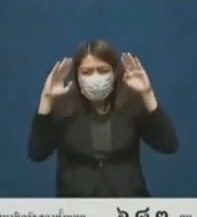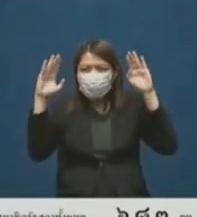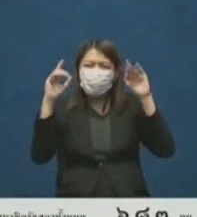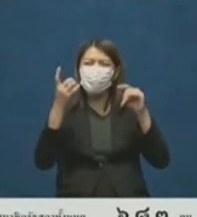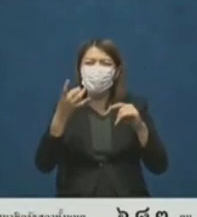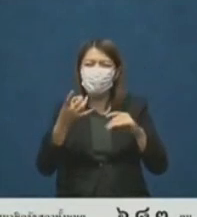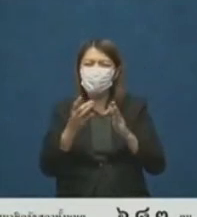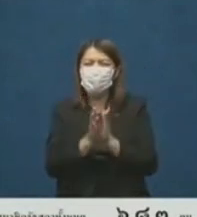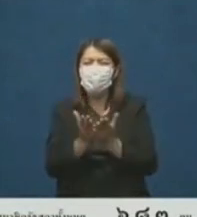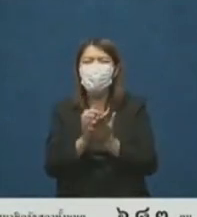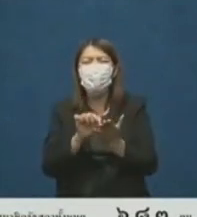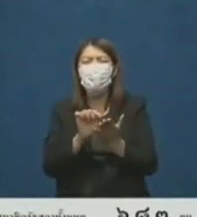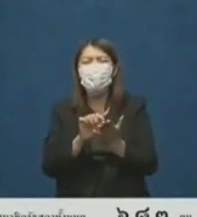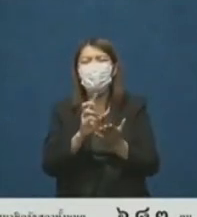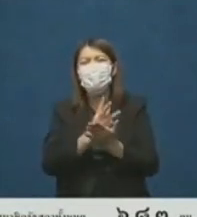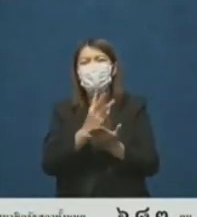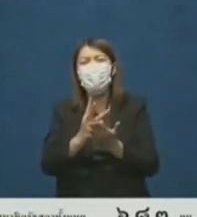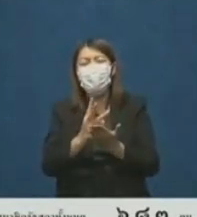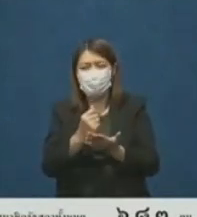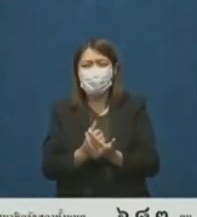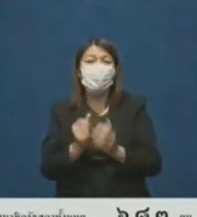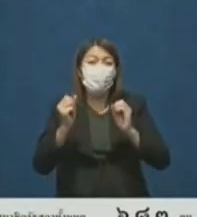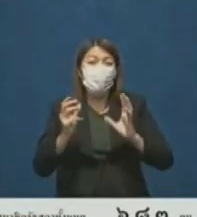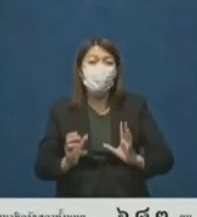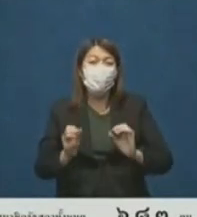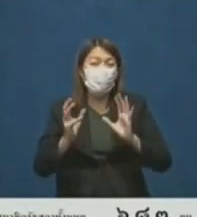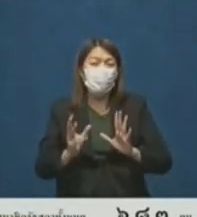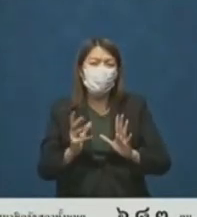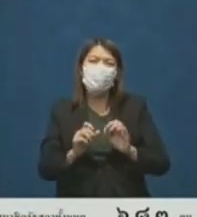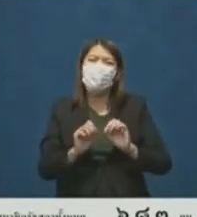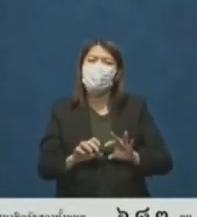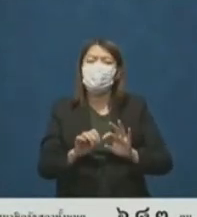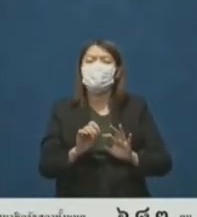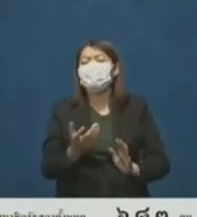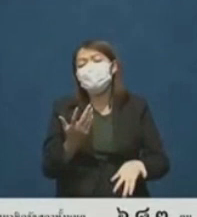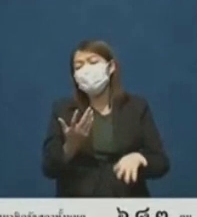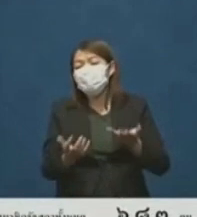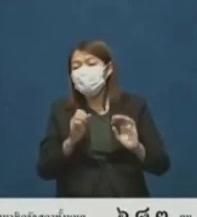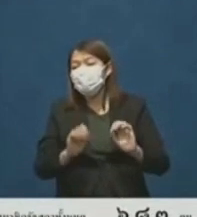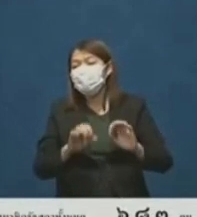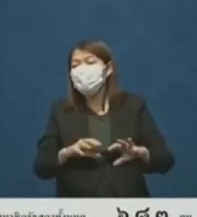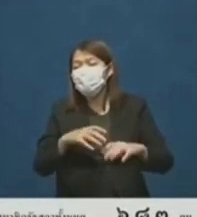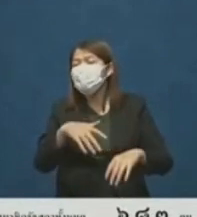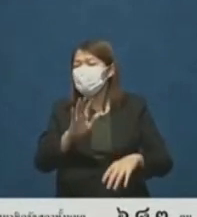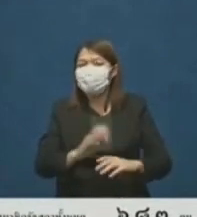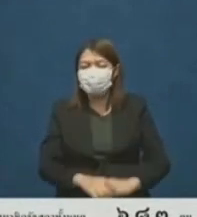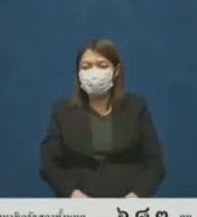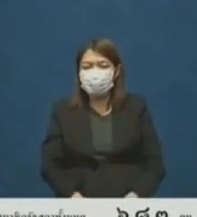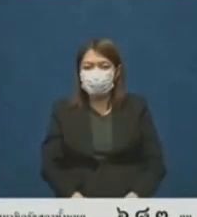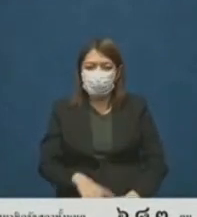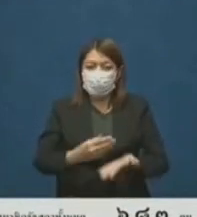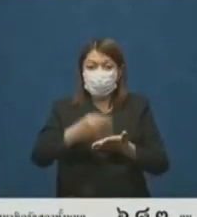ในประสบการณ์ชีวิตอะไรไปนู่นซึ่งครูผู้สอนบางคนเขาไม่ใส่ใจ